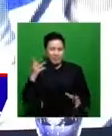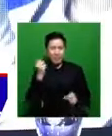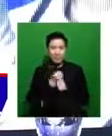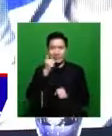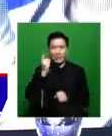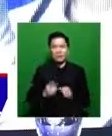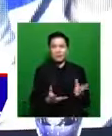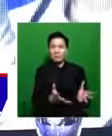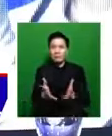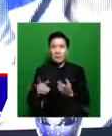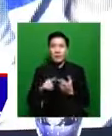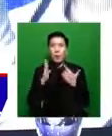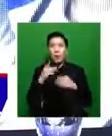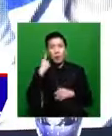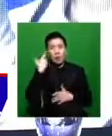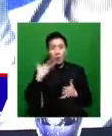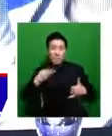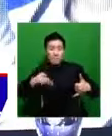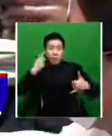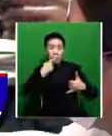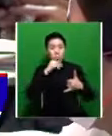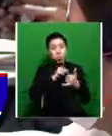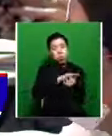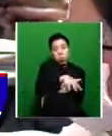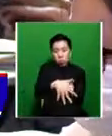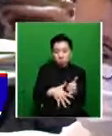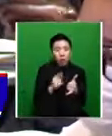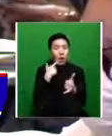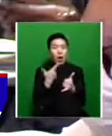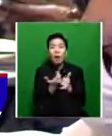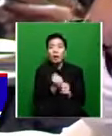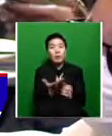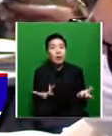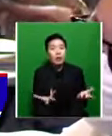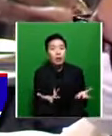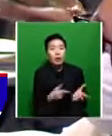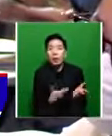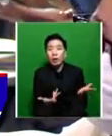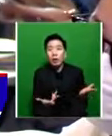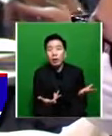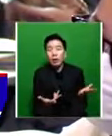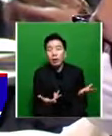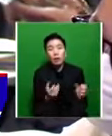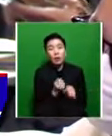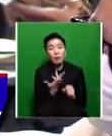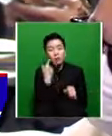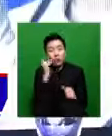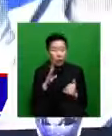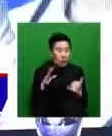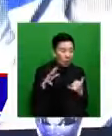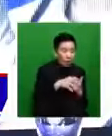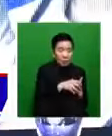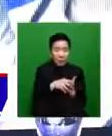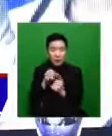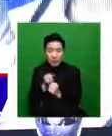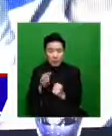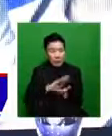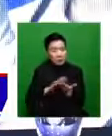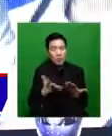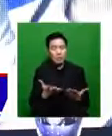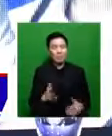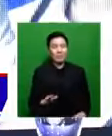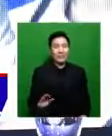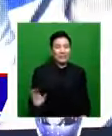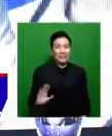ขึ้นได้นะครับไม่งั้นคนที่ถูกยิงเลือดเต็มไปหมดนี่แล้วเขาก็ไม่ไปเก็บให้เรียบร้อยมันก็คงไม่